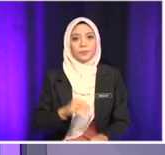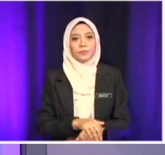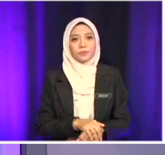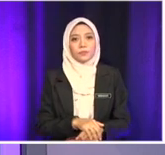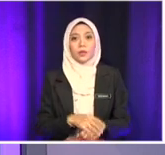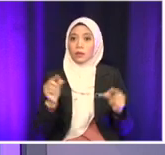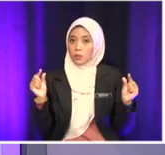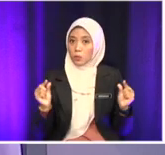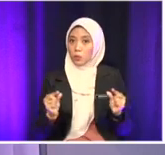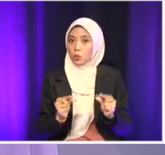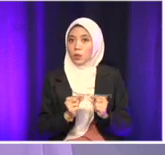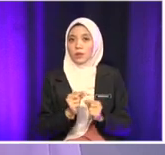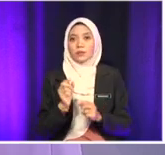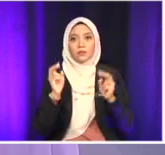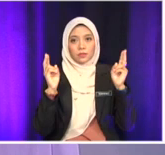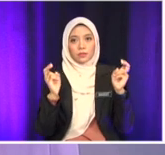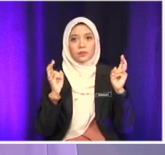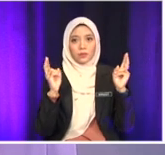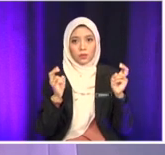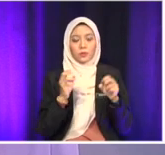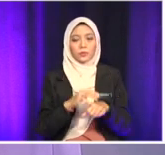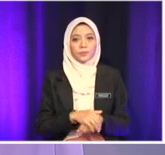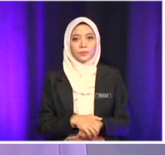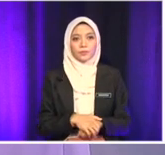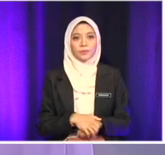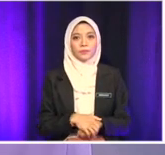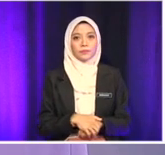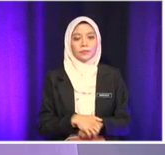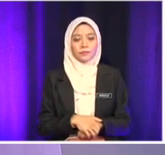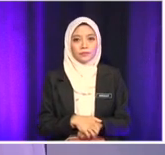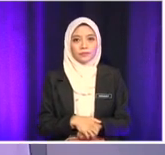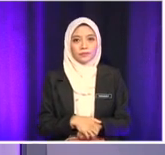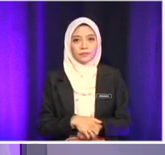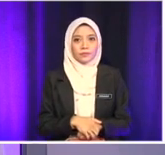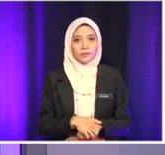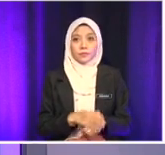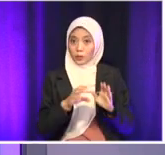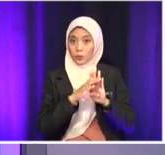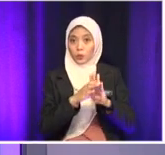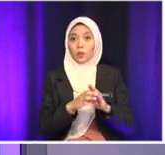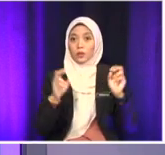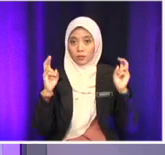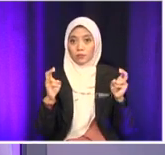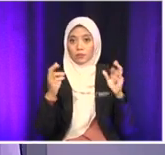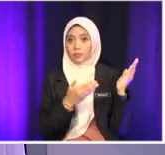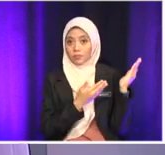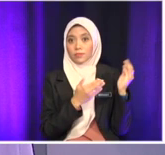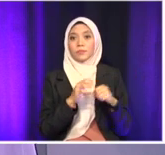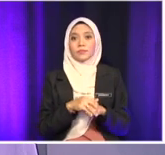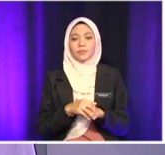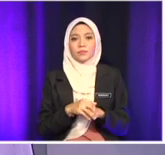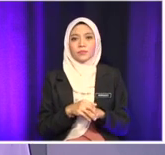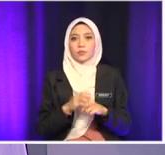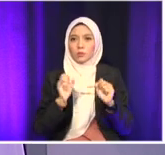topik dan salah satu topi yang cek dipilih adalah topik pelan dan dongakat Oke untuk topik pelanda dengan kain ini